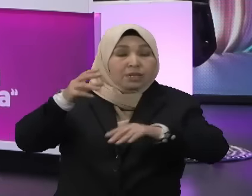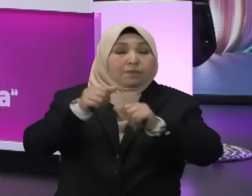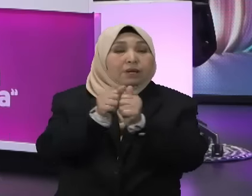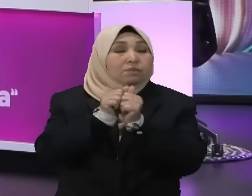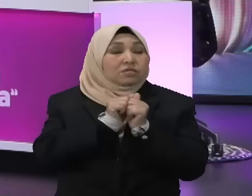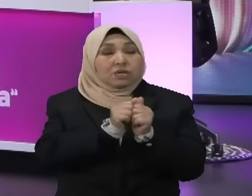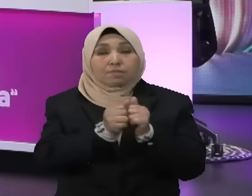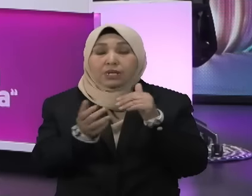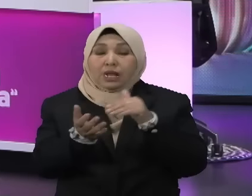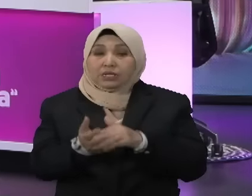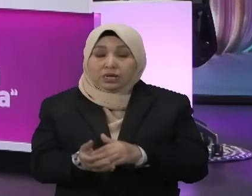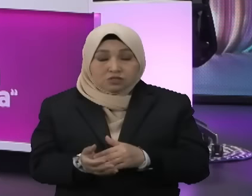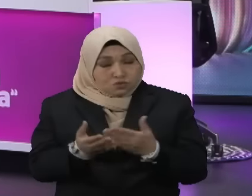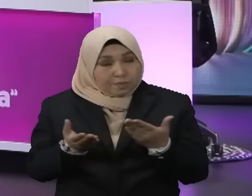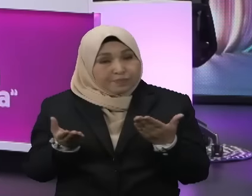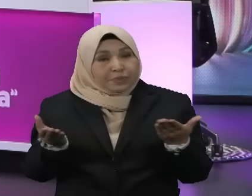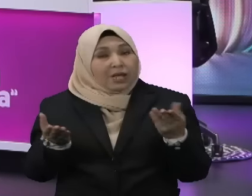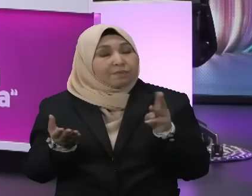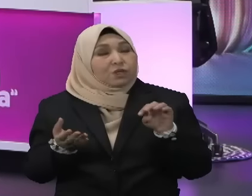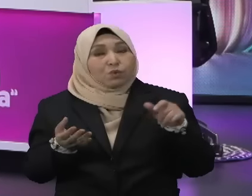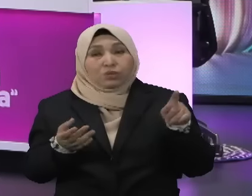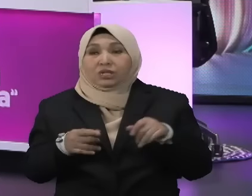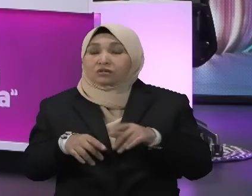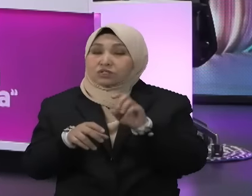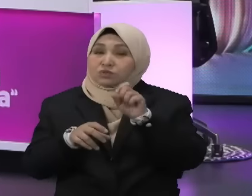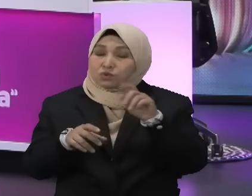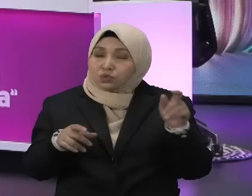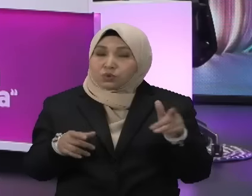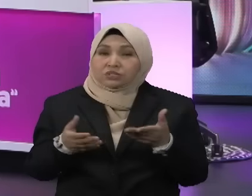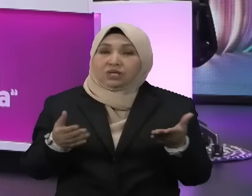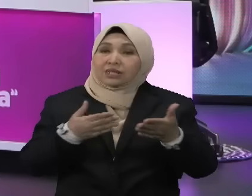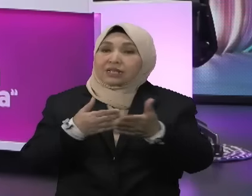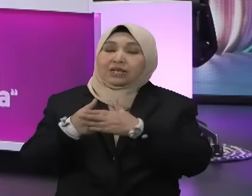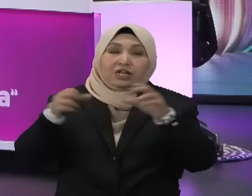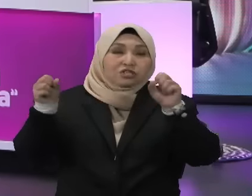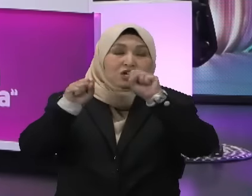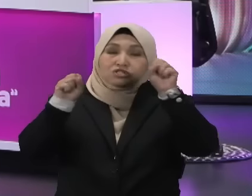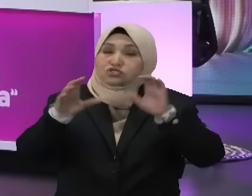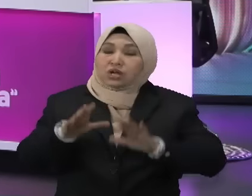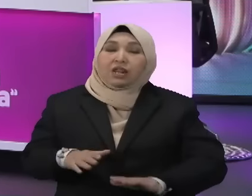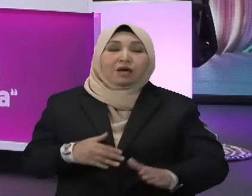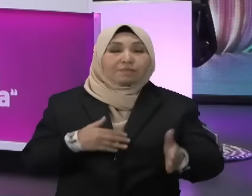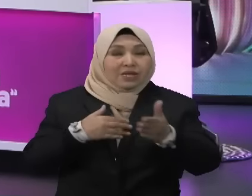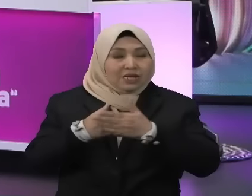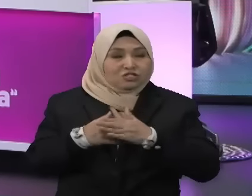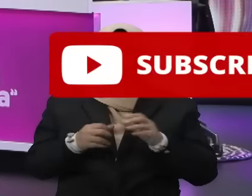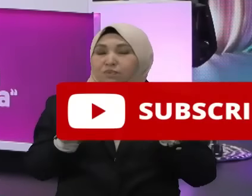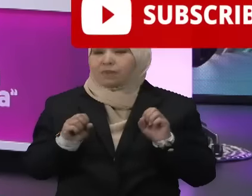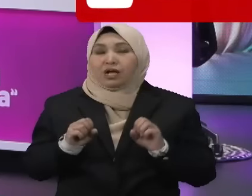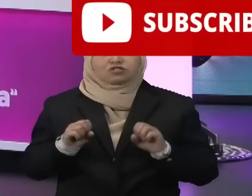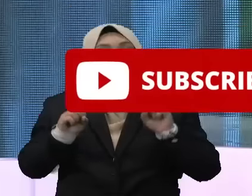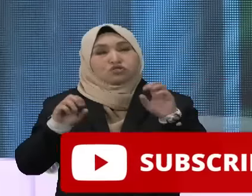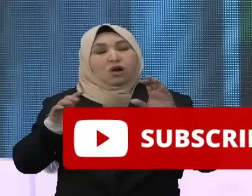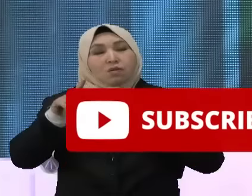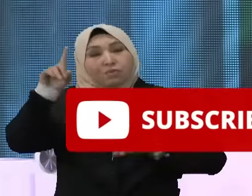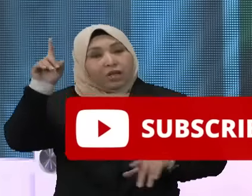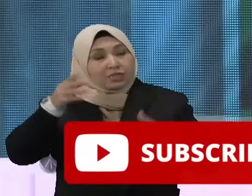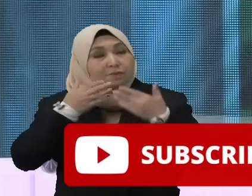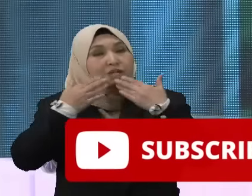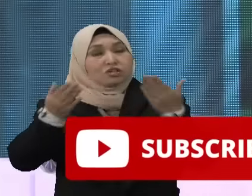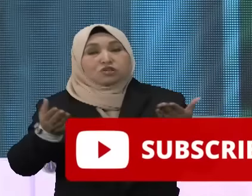di ya, teratak My Quran Time berkongsi Ustaz ya. Ustaz Tam dan dekatnya insya-Allahnya. Oh dekat. Oh masya-Allah ya. Dan juga terima kasih